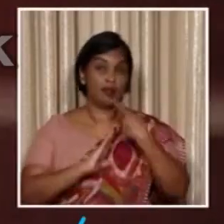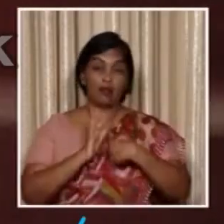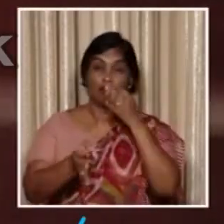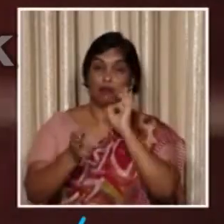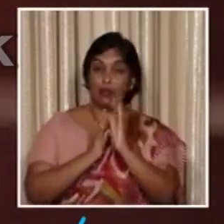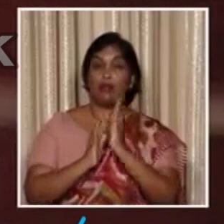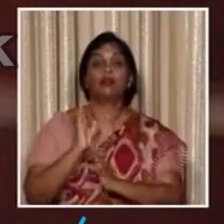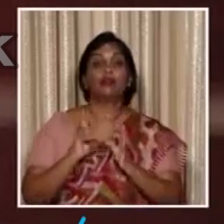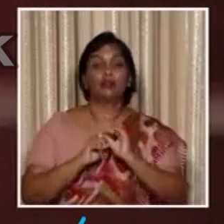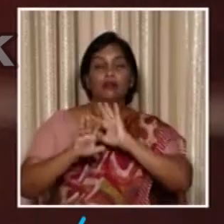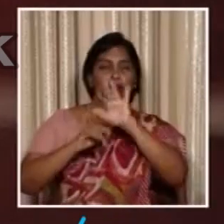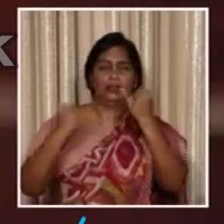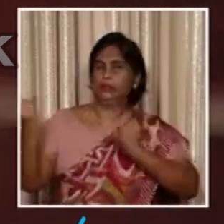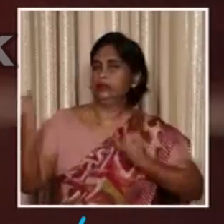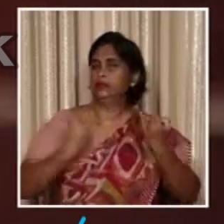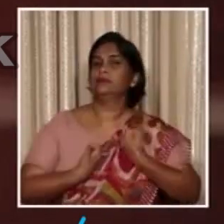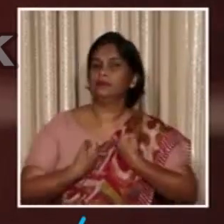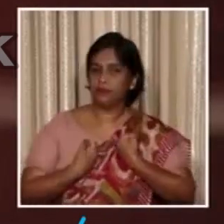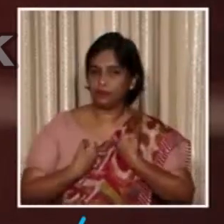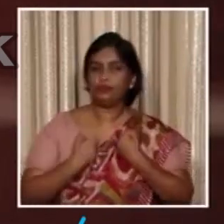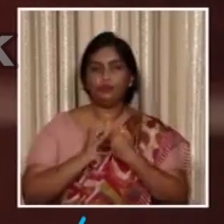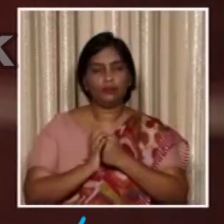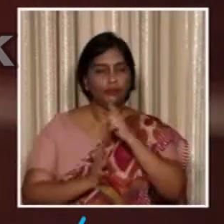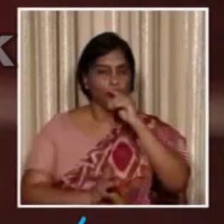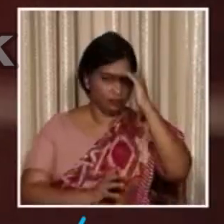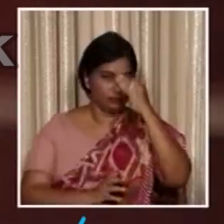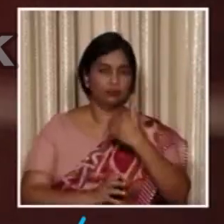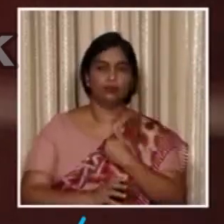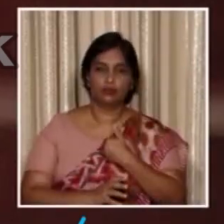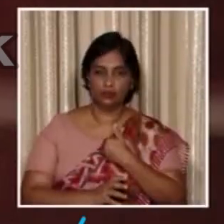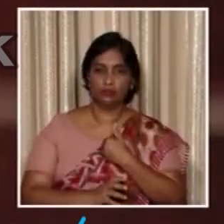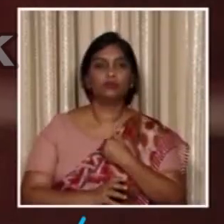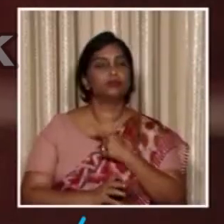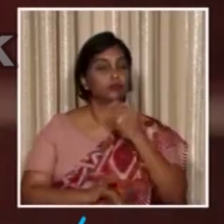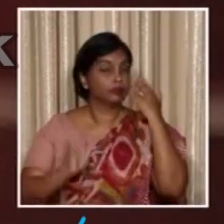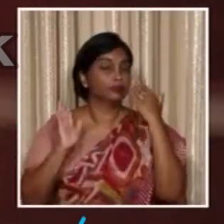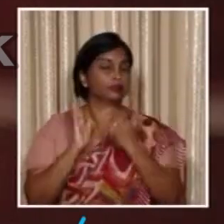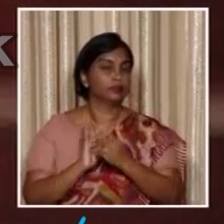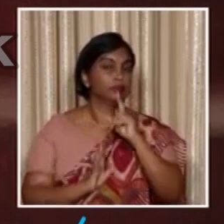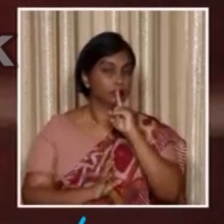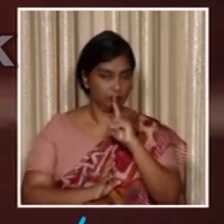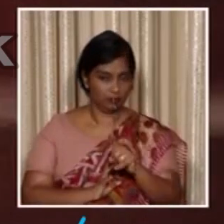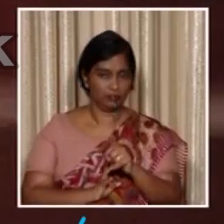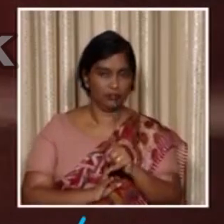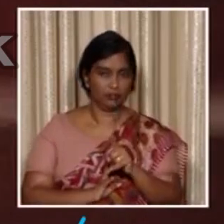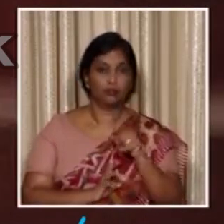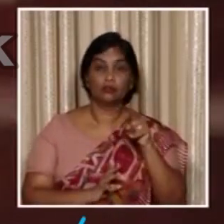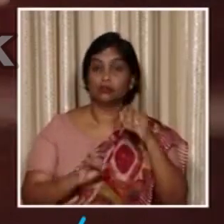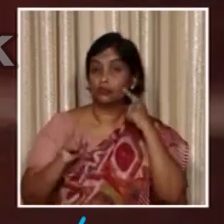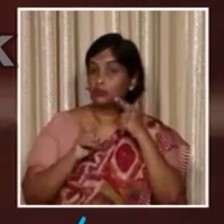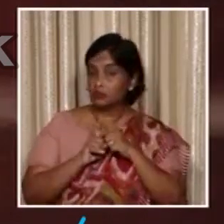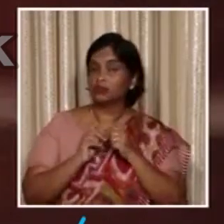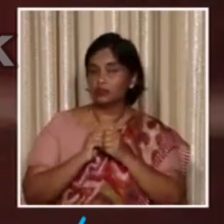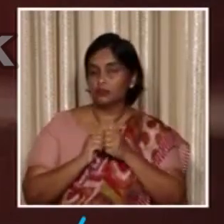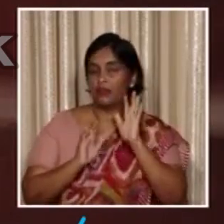හද නැමෙන්නේ කියලා ඔක්කොම චෝදනා කරා. ඉතින් ගරු කතානායකතුමනි, මම ඔබතුමාට අවධාරණය කරන්නේ මේ සිද්ධ වුණු දේ